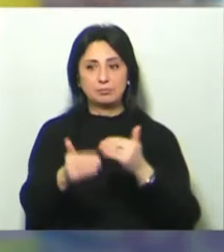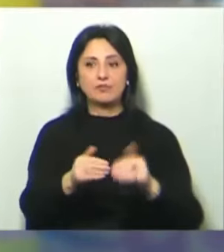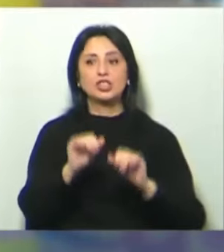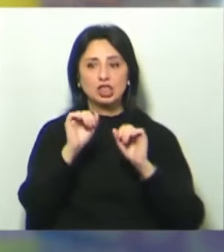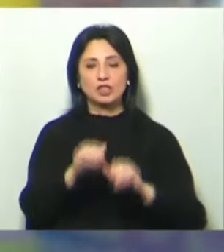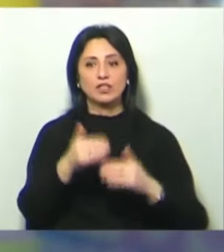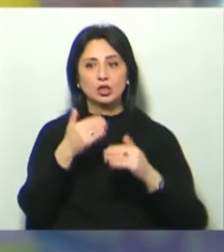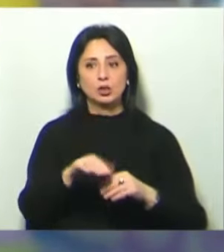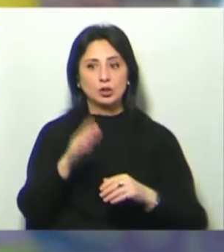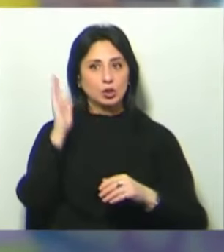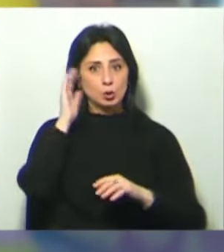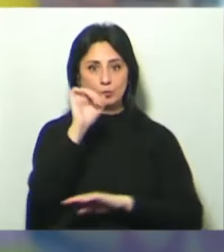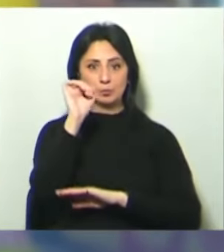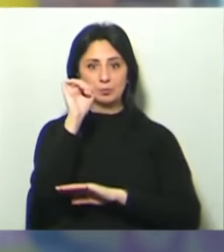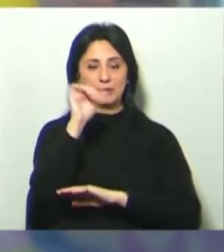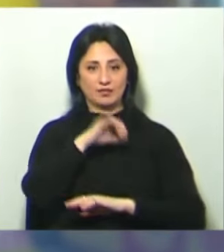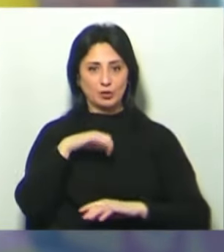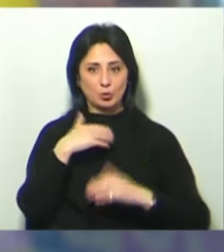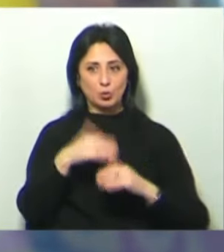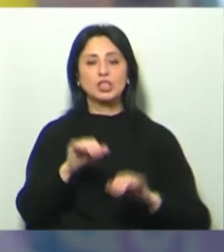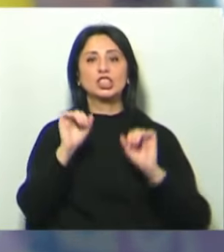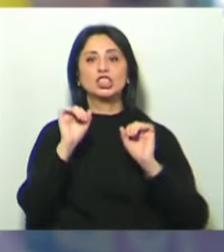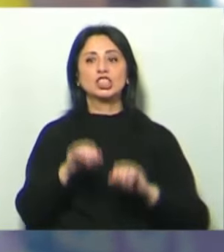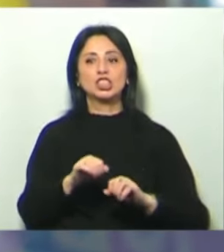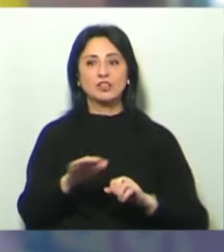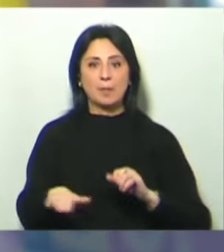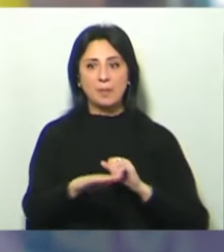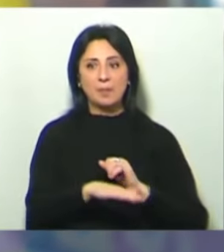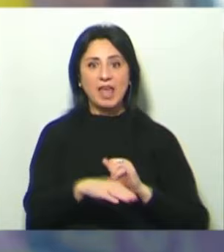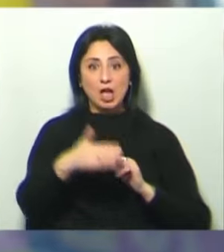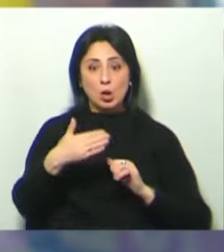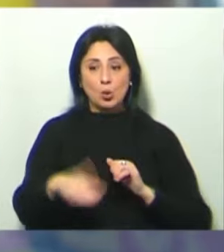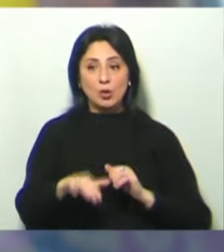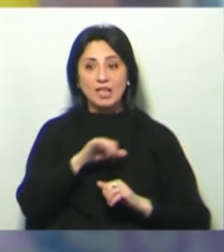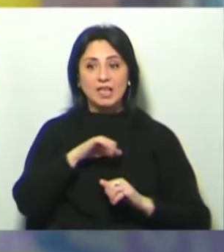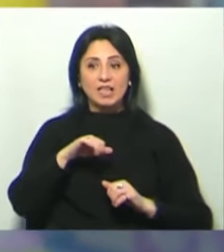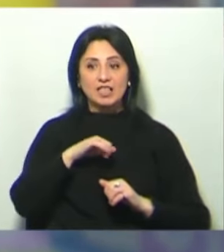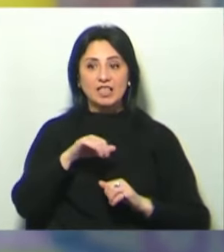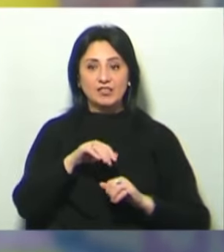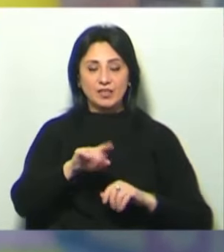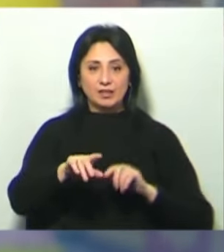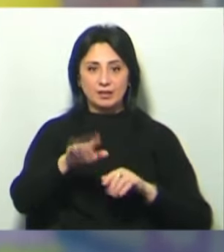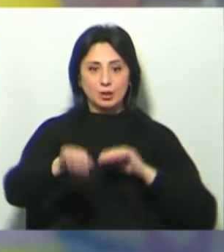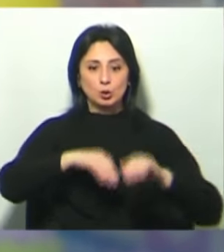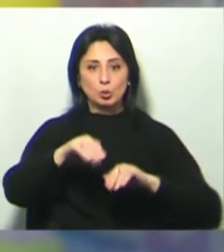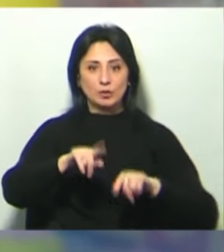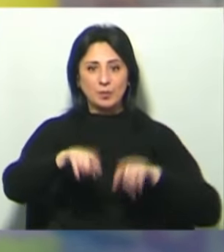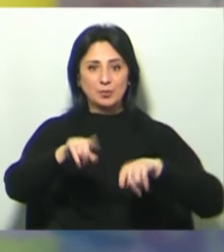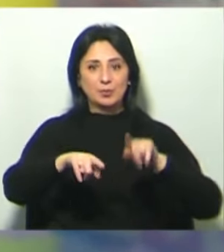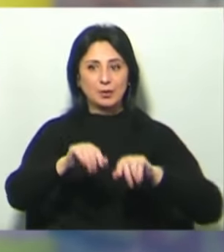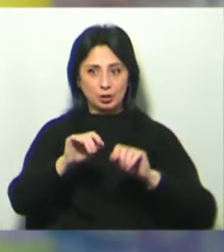რომ შეგვიძლია უკვე ზურგი დავიჭიროთ თვითონ, შეგვიძლია ფეხით უკვე თვითონ გავცუროთ. ანუ ეს